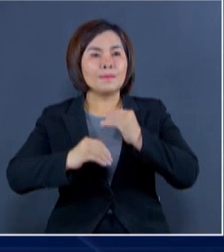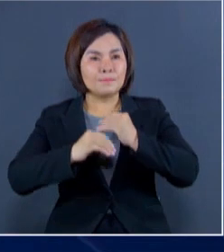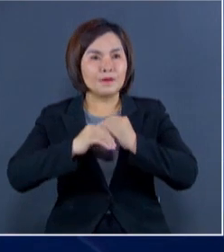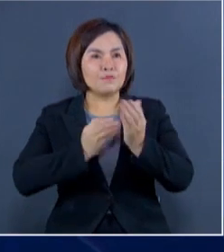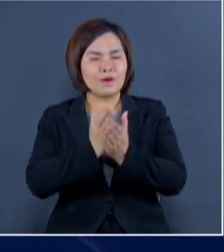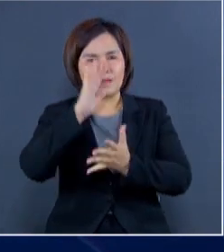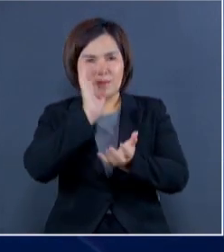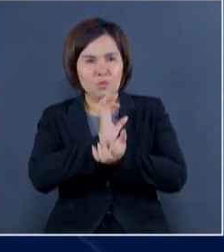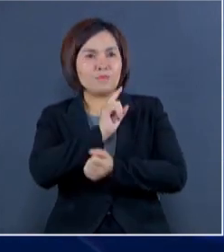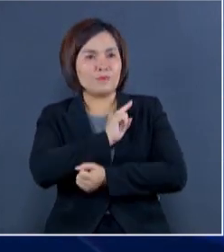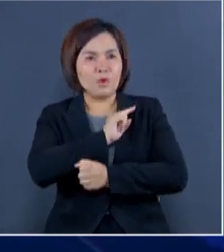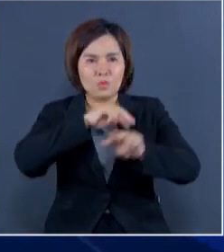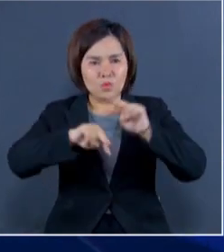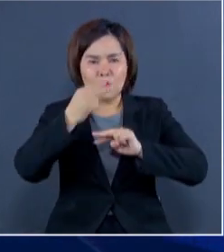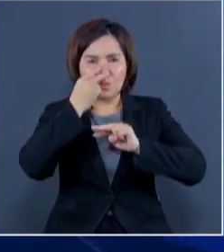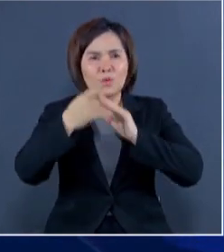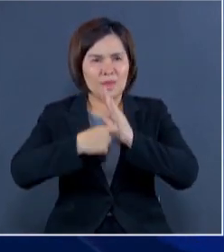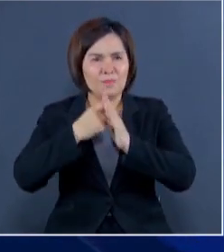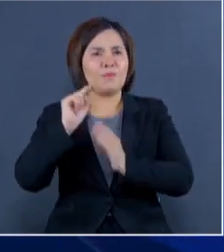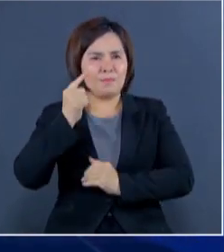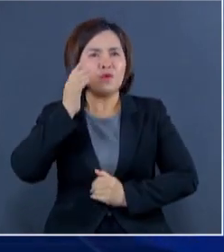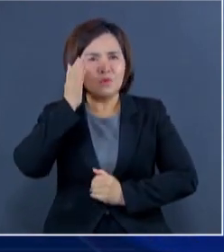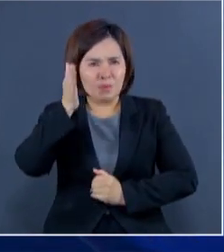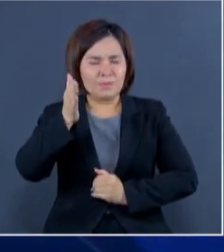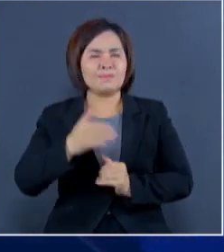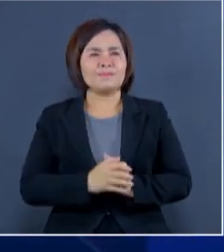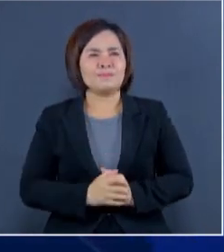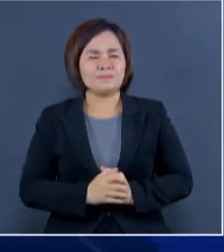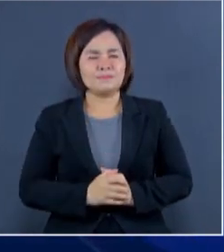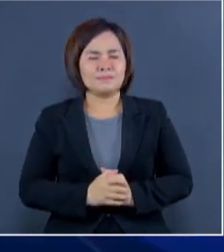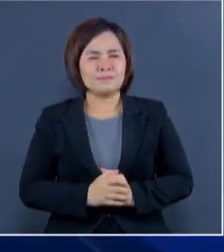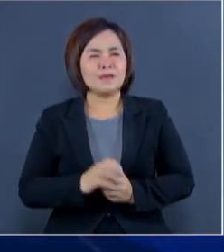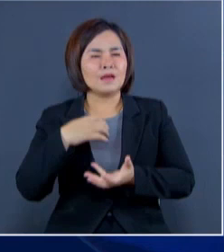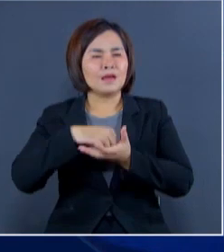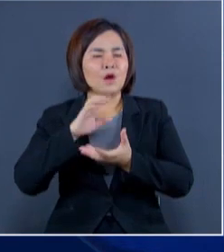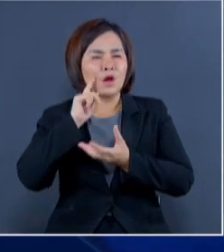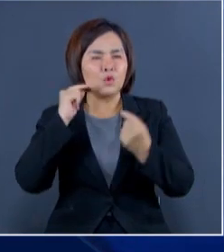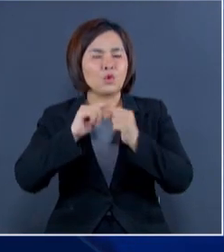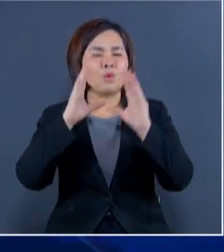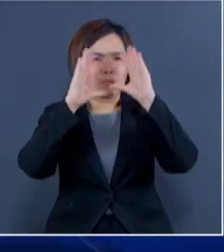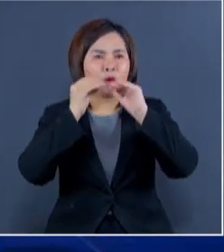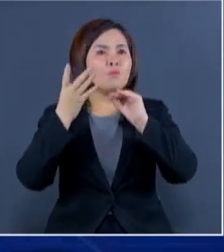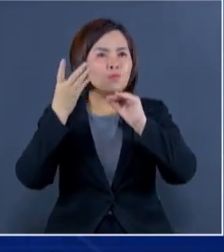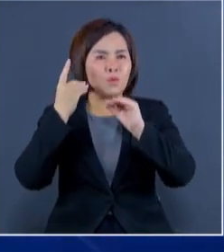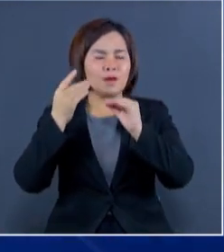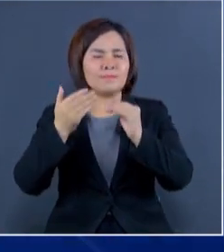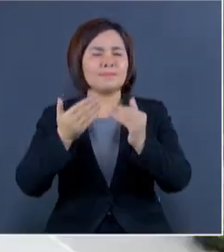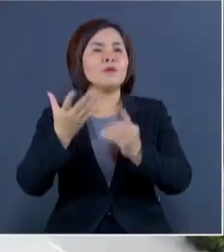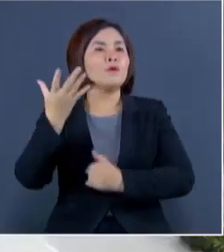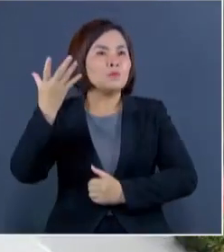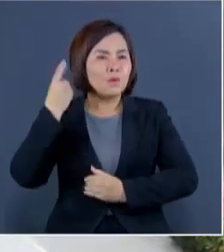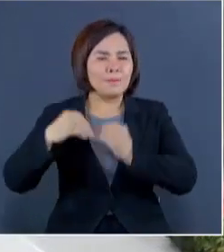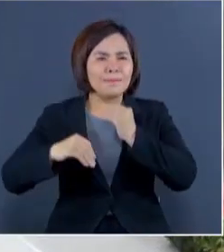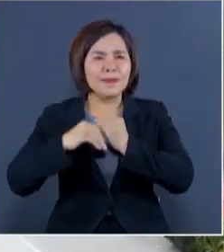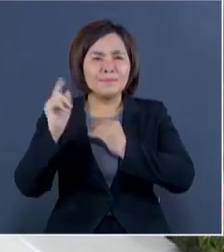สูจน์หลักฐานจะเข้าตรวจหาสาเหตุกันอีกครั้งหนึ่งนะครับนี่เกิดขึ้นเมื่อคืนที่ผ่านมาส่วนเมื่อวานนี้ย้อนไปนิดหนึ่งเมื่อว